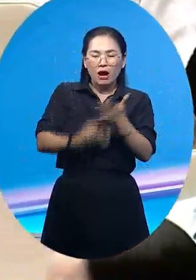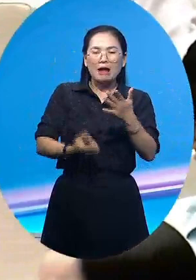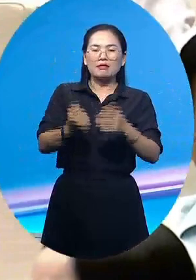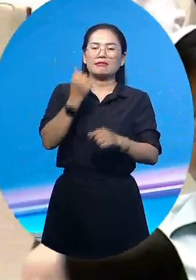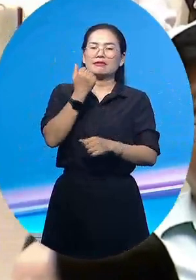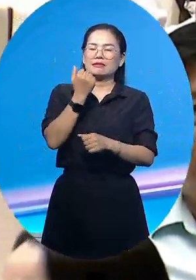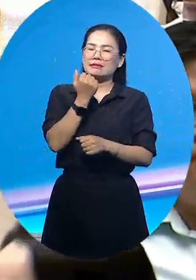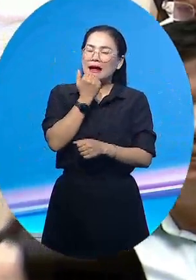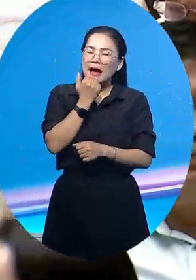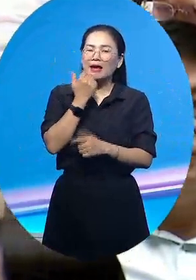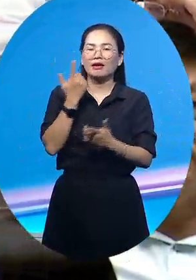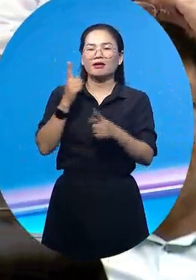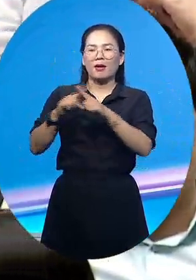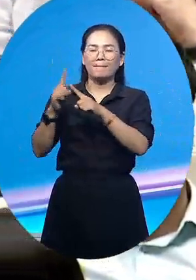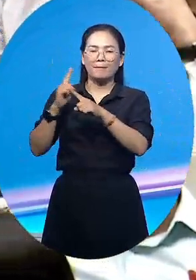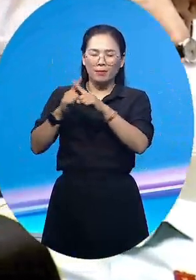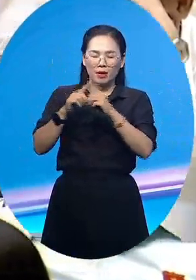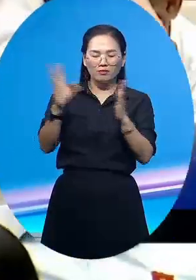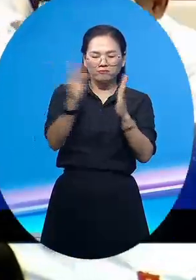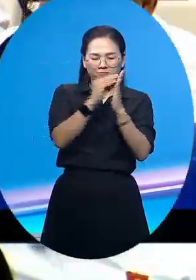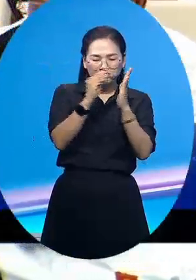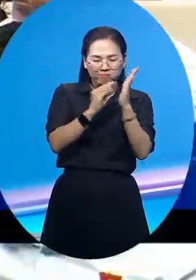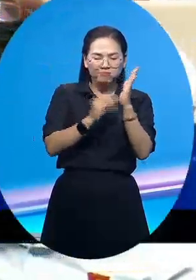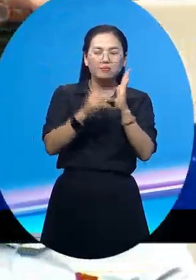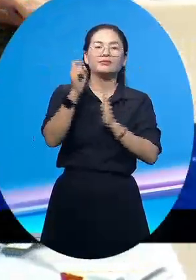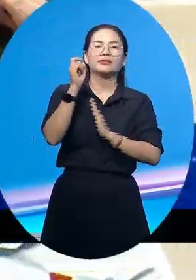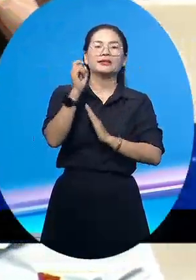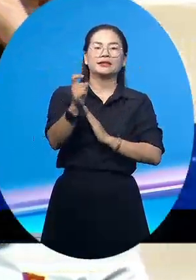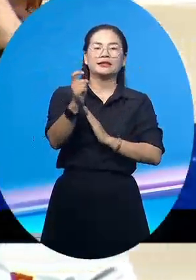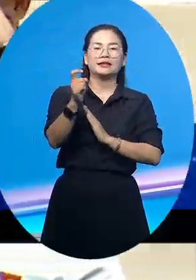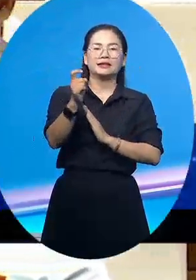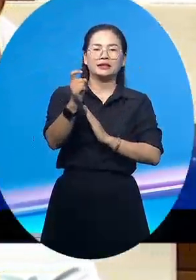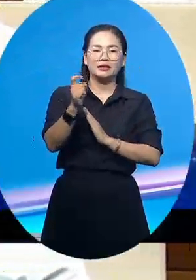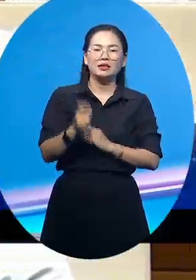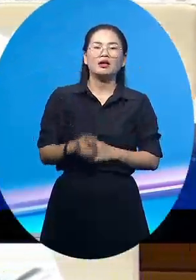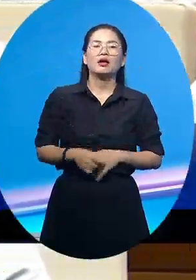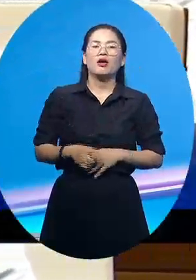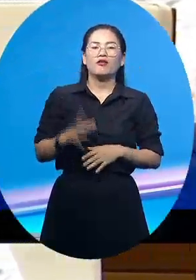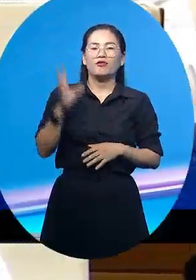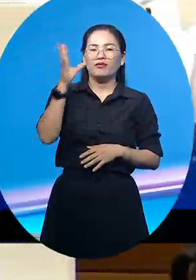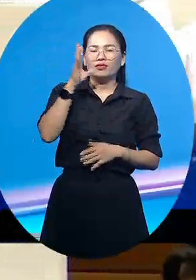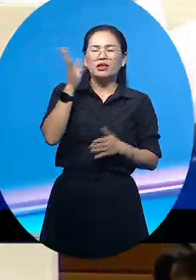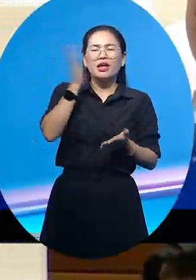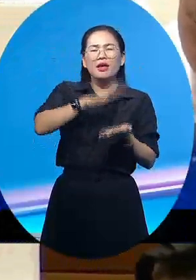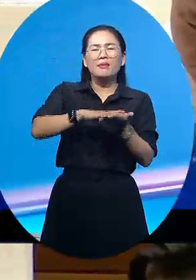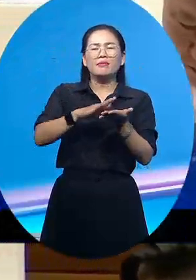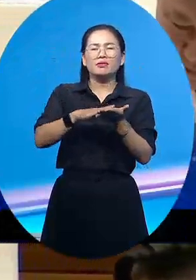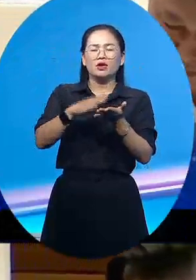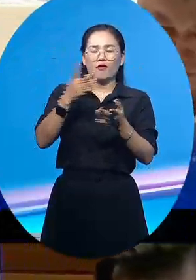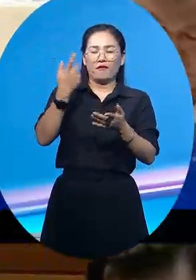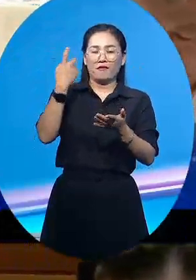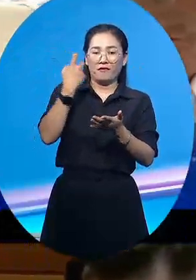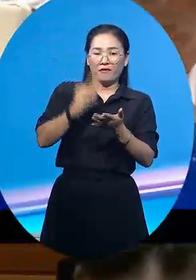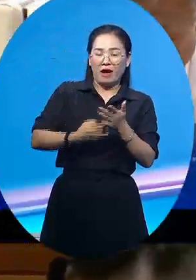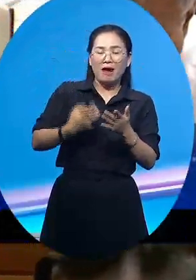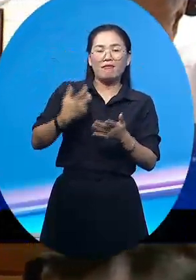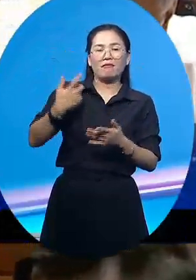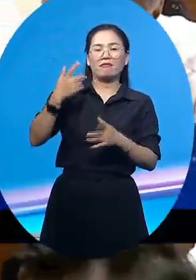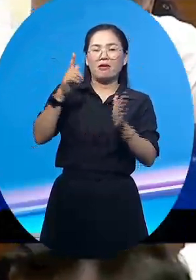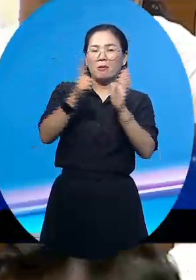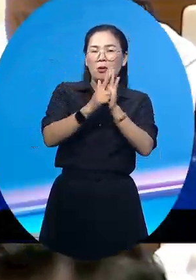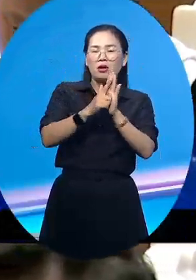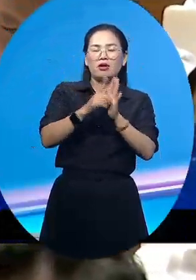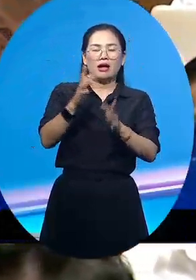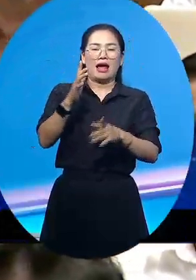tại điều 16 bổ sung thêm mục đích của hành vi trong quy định cấm hành vi thông thầu bổ sung quy định cấm hành vi vi phạm pháp luật về an toàn